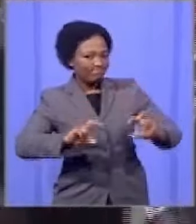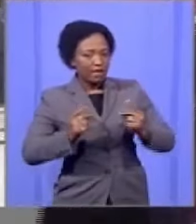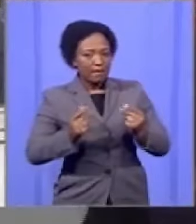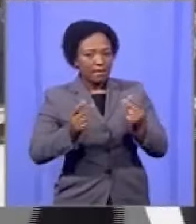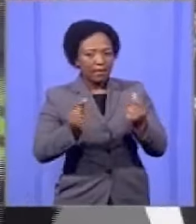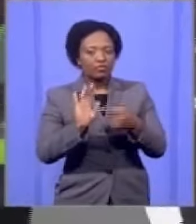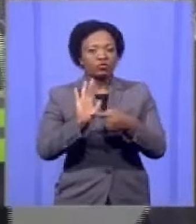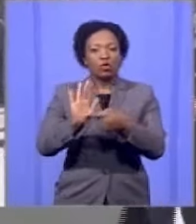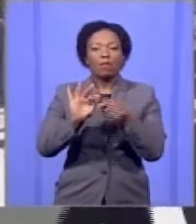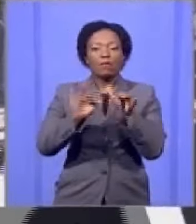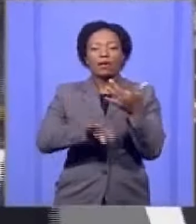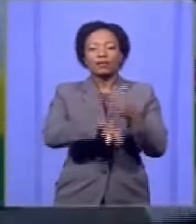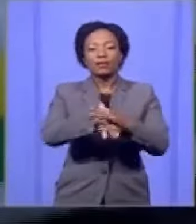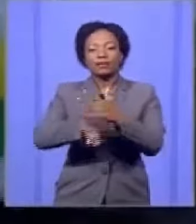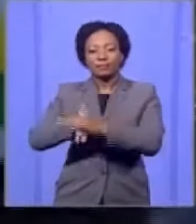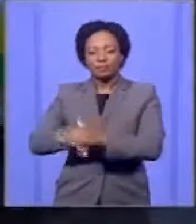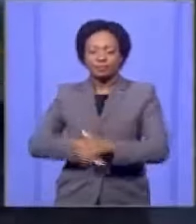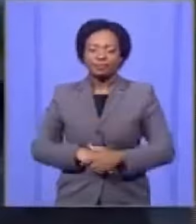baswi.